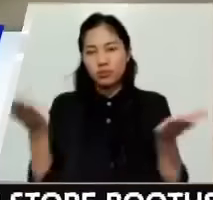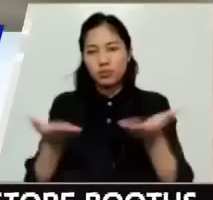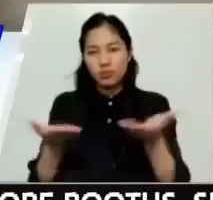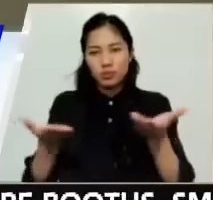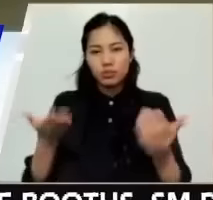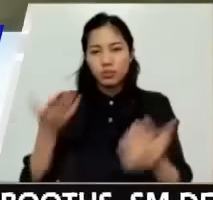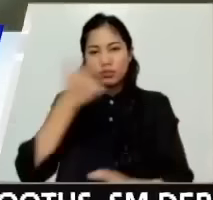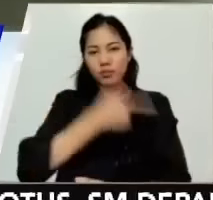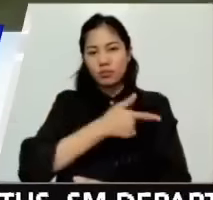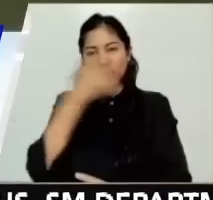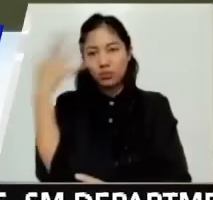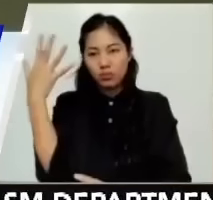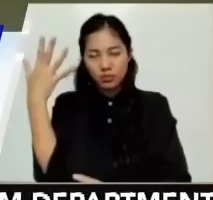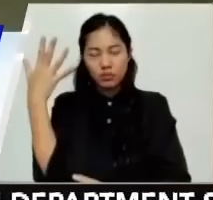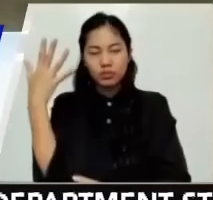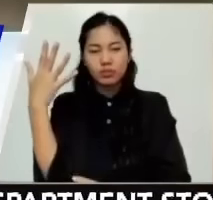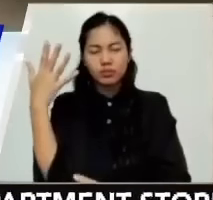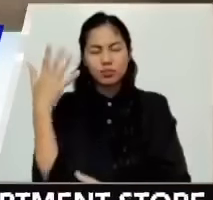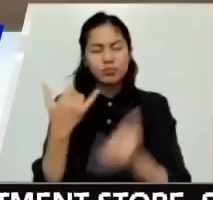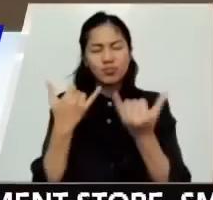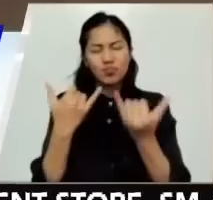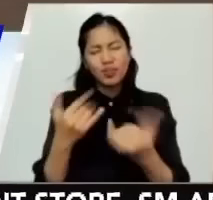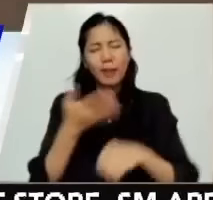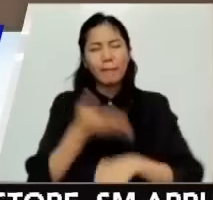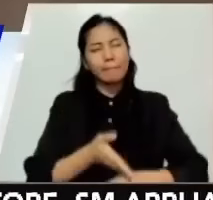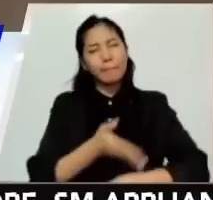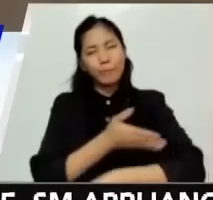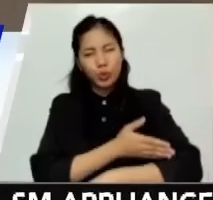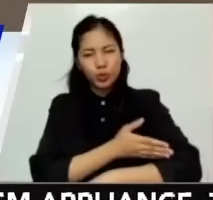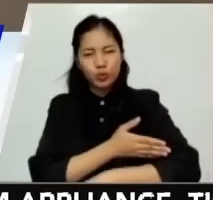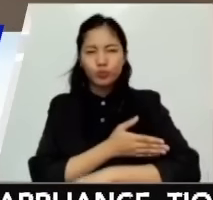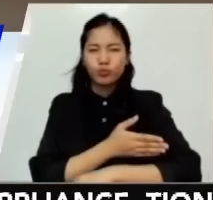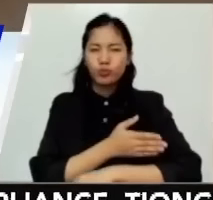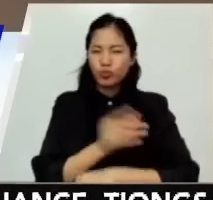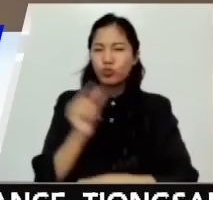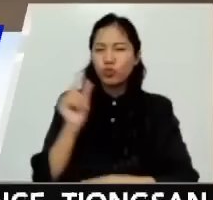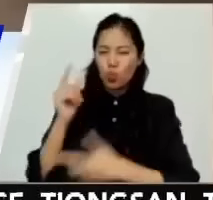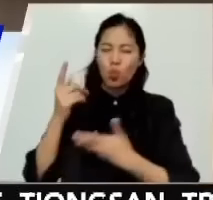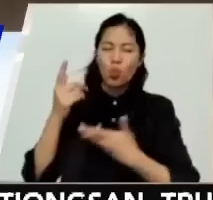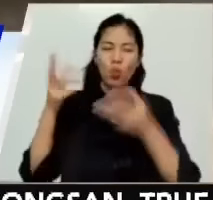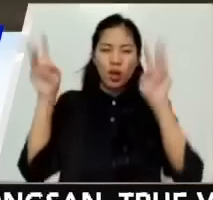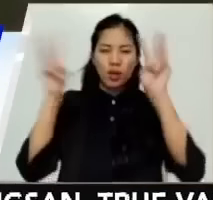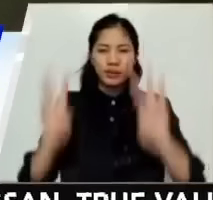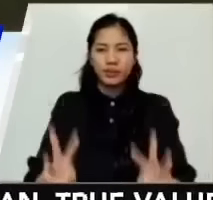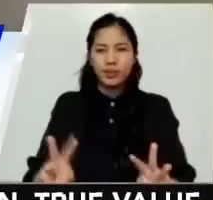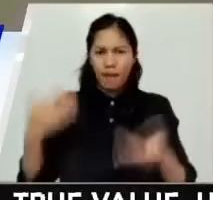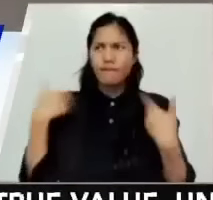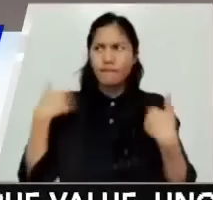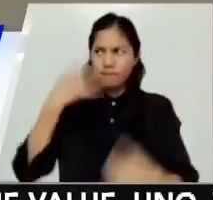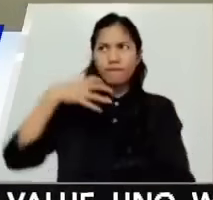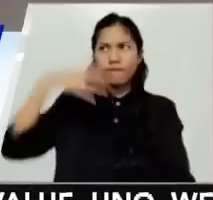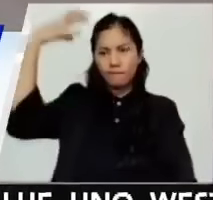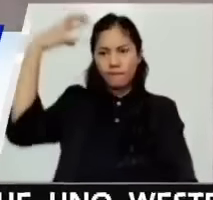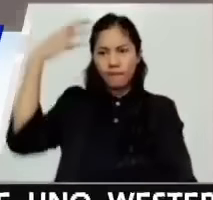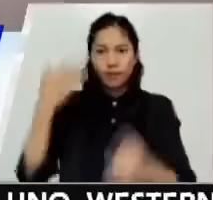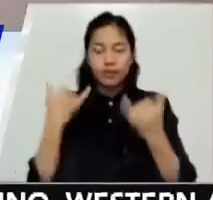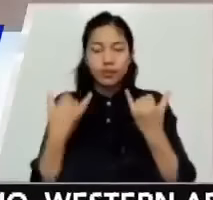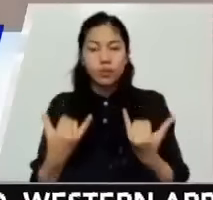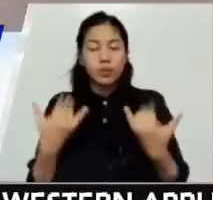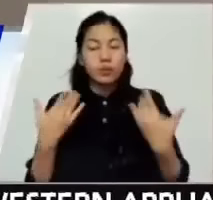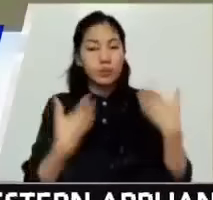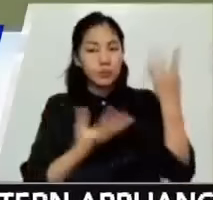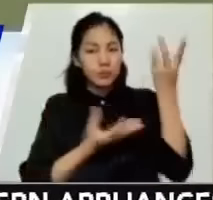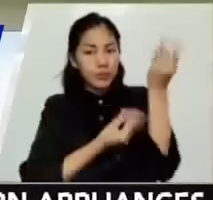mukhang mas maganda yung weather ngayon, no? Gumaganda siya. Maaraw dito sa General Santos ngayon. May update na rin ho ba tayo,